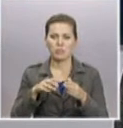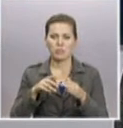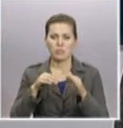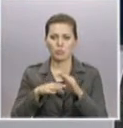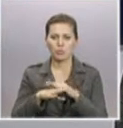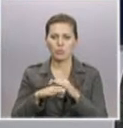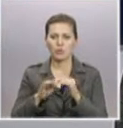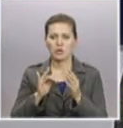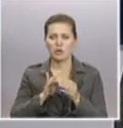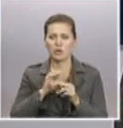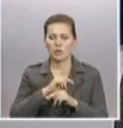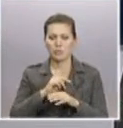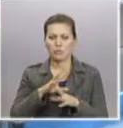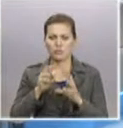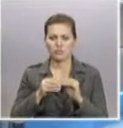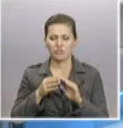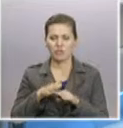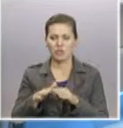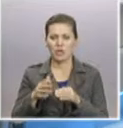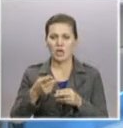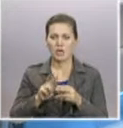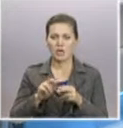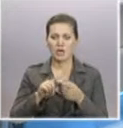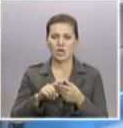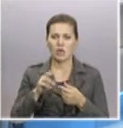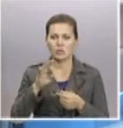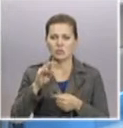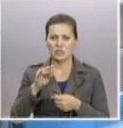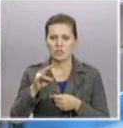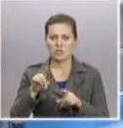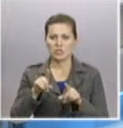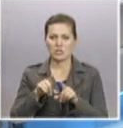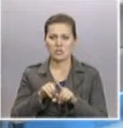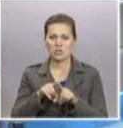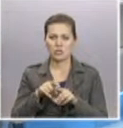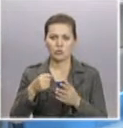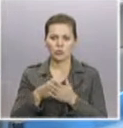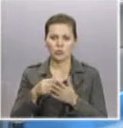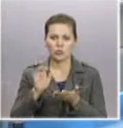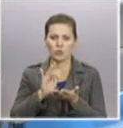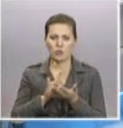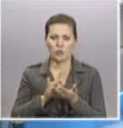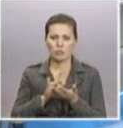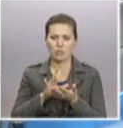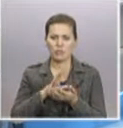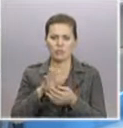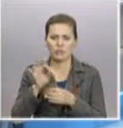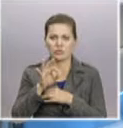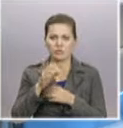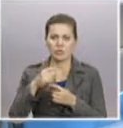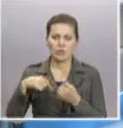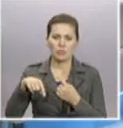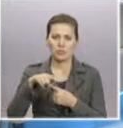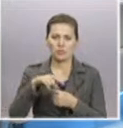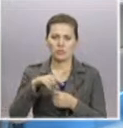с уширениями работы выполнили. Это касается и Куджинского тракта в пределах города, и Восточной объездной